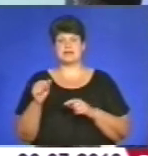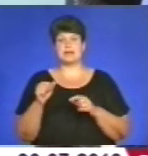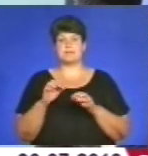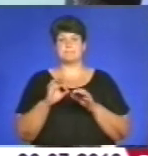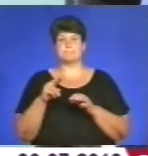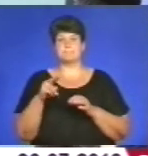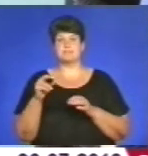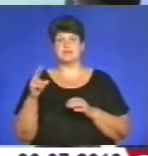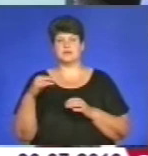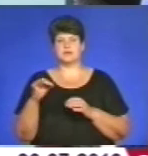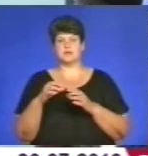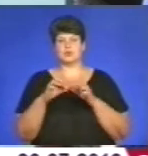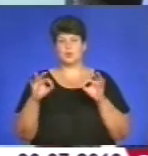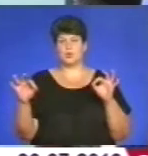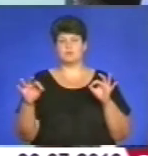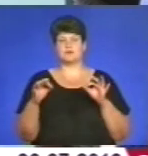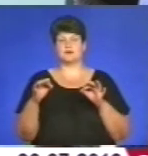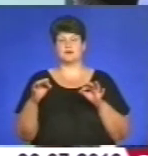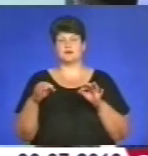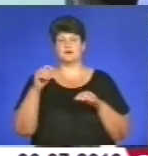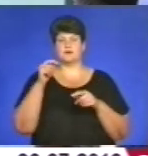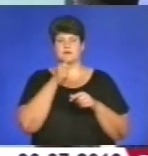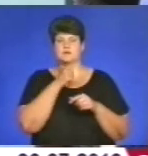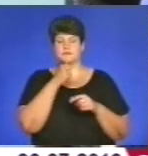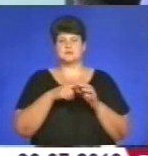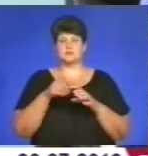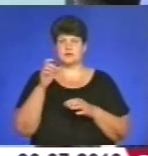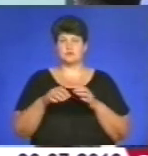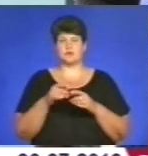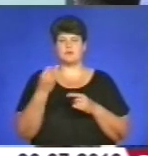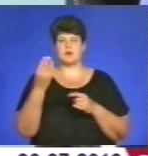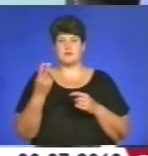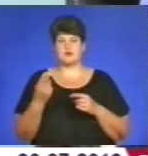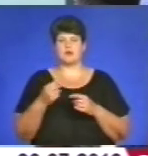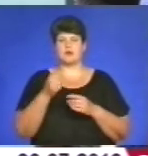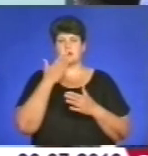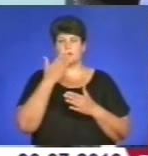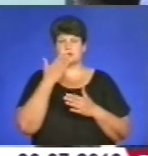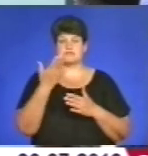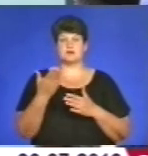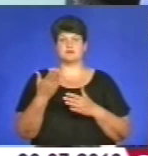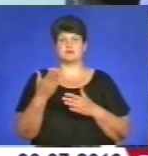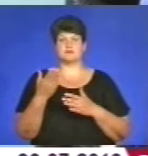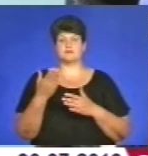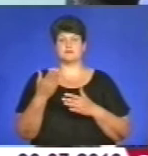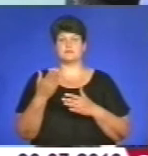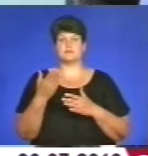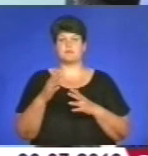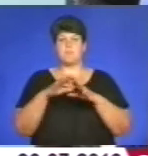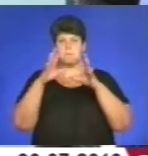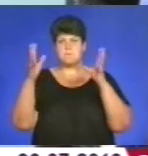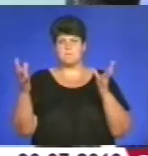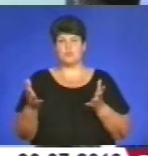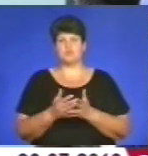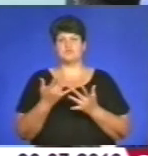мідні трубки, мірники, колби, спиртометри, барвники, ароматизатори, ферменти, бочки в